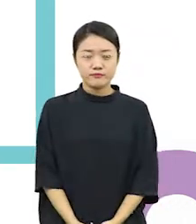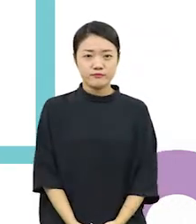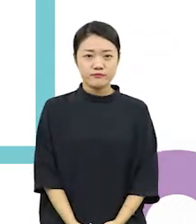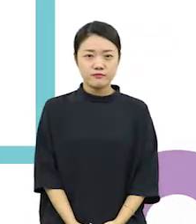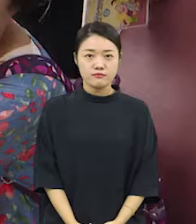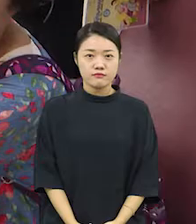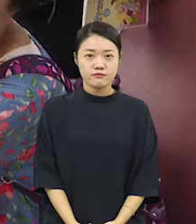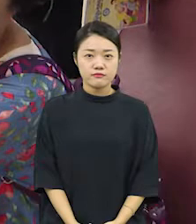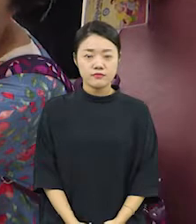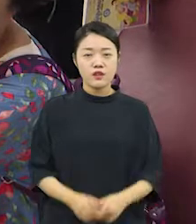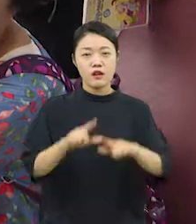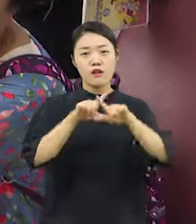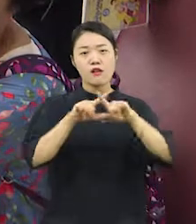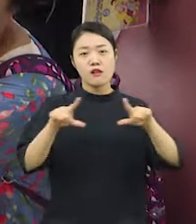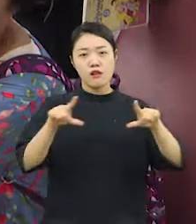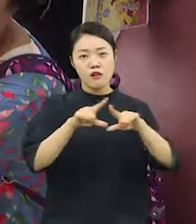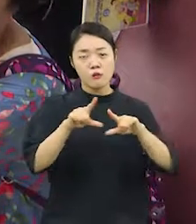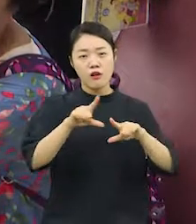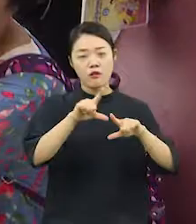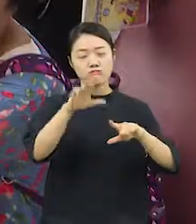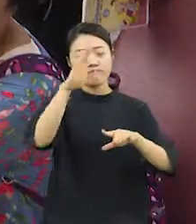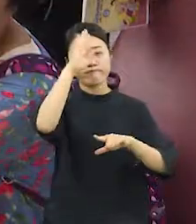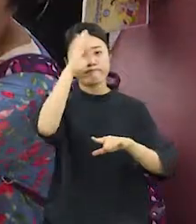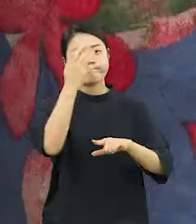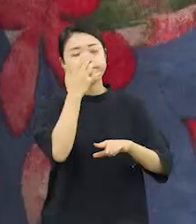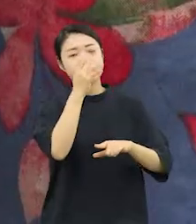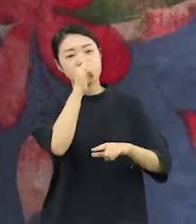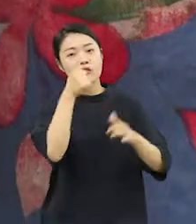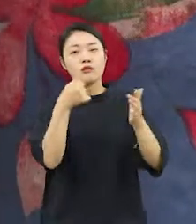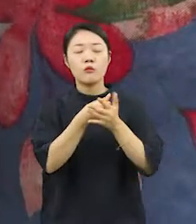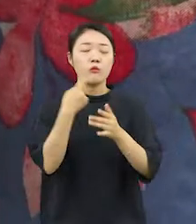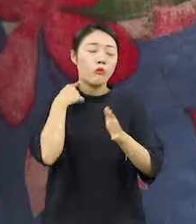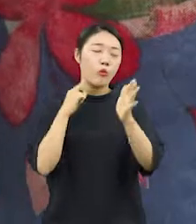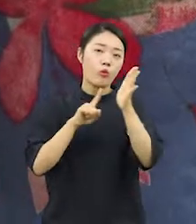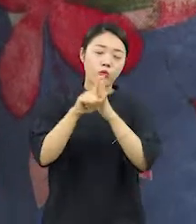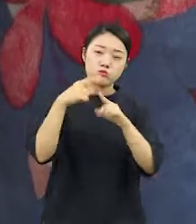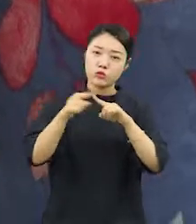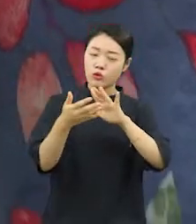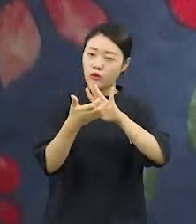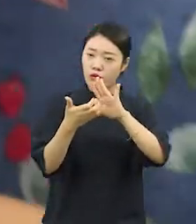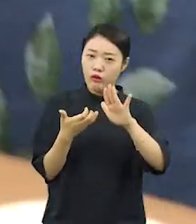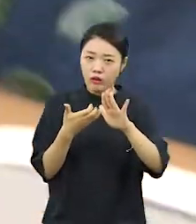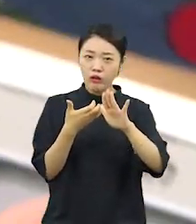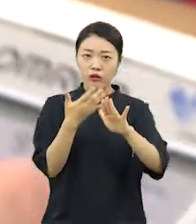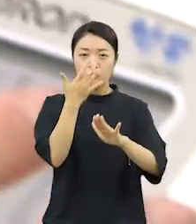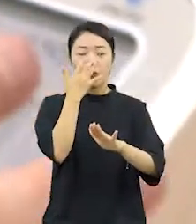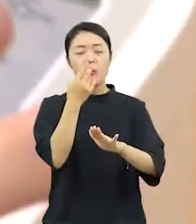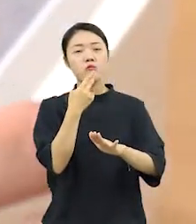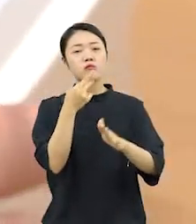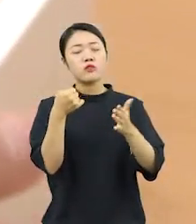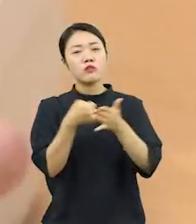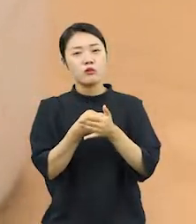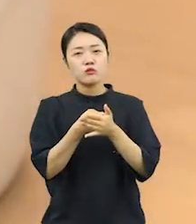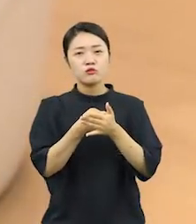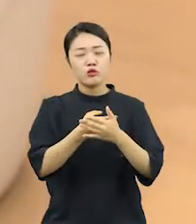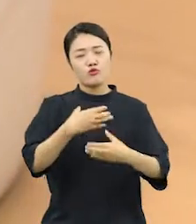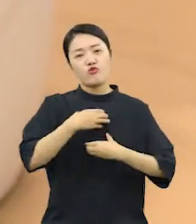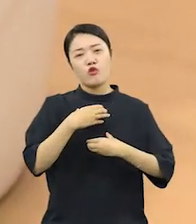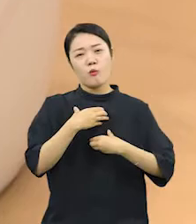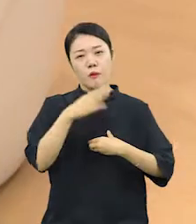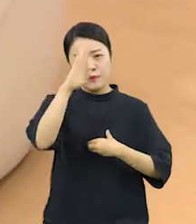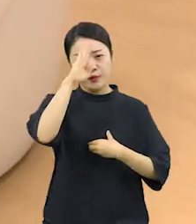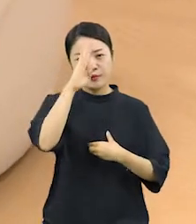때문인데요. 일반적으로 증상이 없어 혈압을 측정해보기 전까진 진단이 되지 않아 파악이 어려운 질병이라고